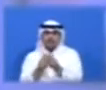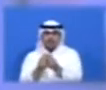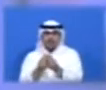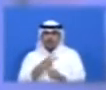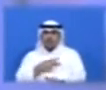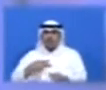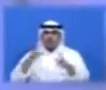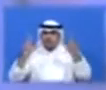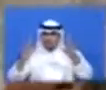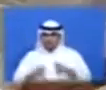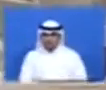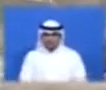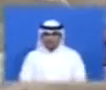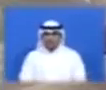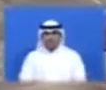المهم.